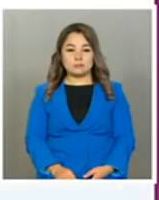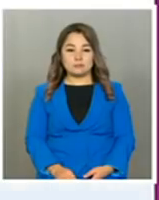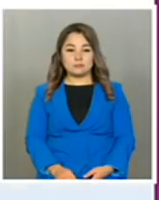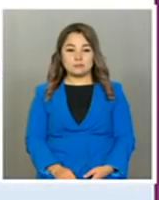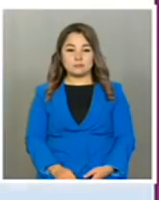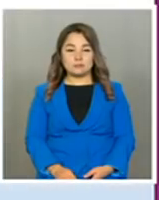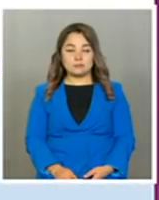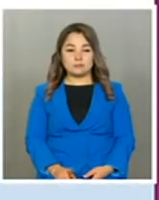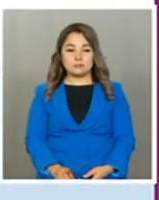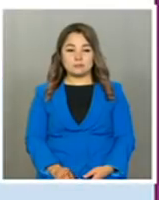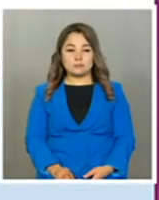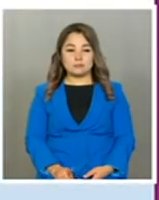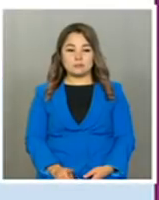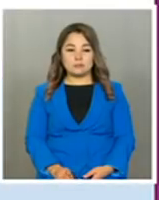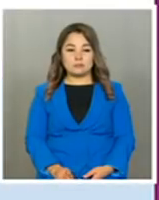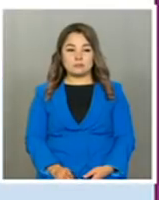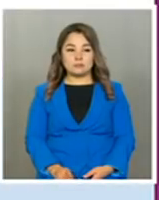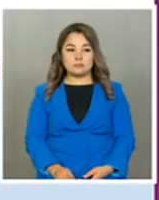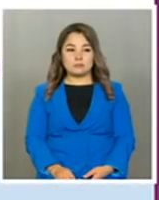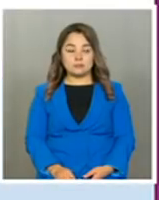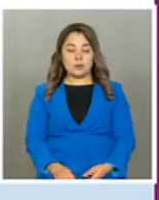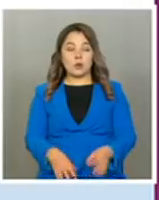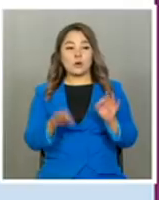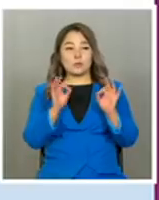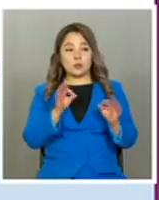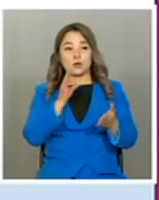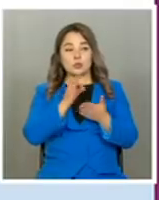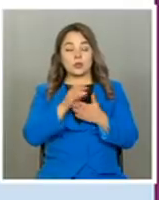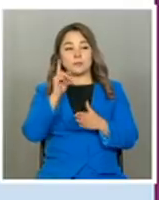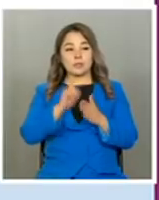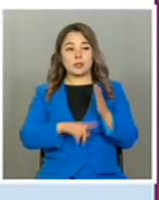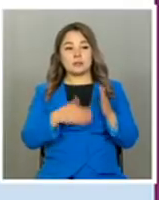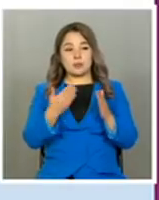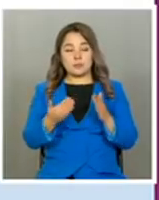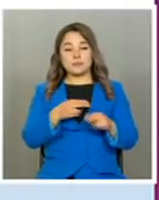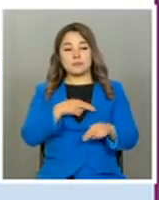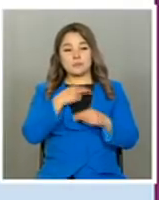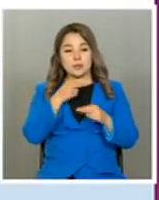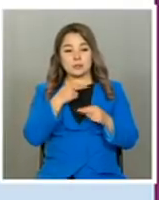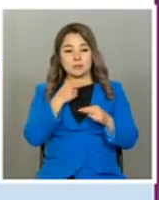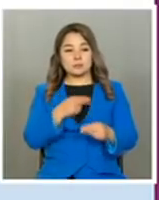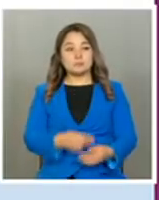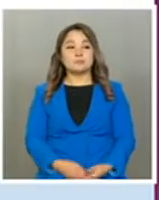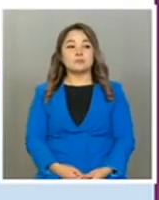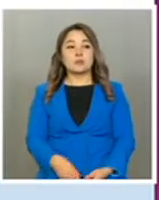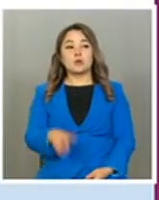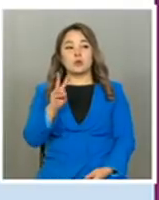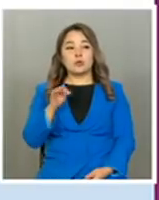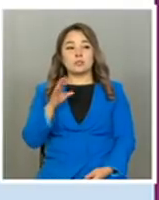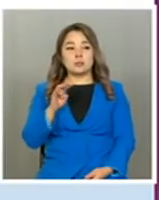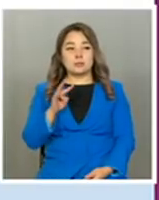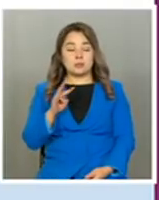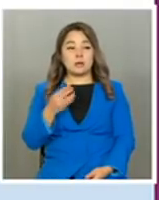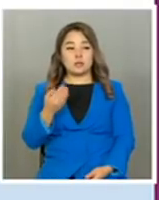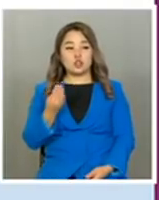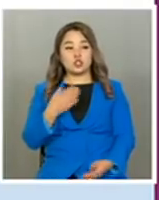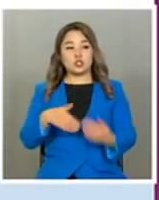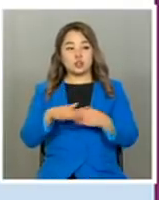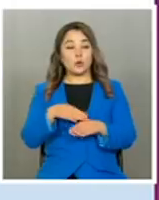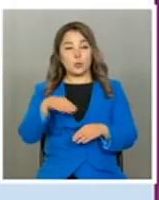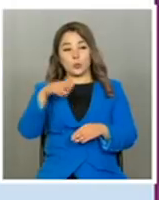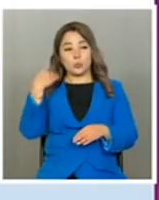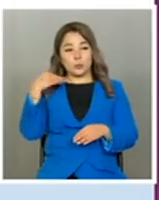Сіздерді дұрыс жауабын жазды деп сенемін. Үйсіндер Шығыс Түркістан мен